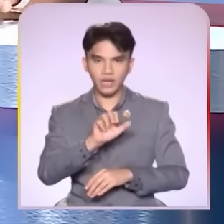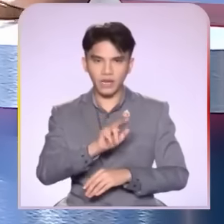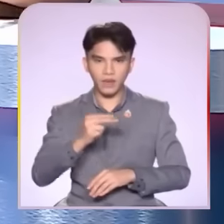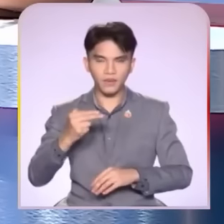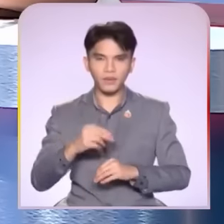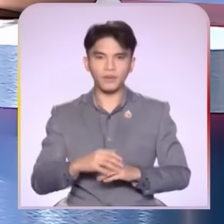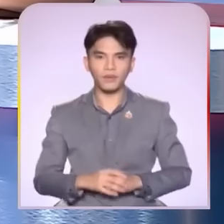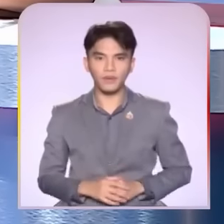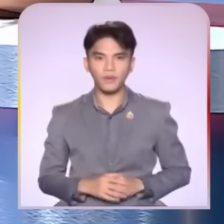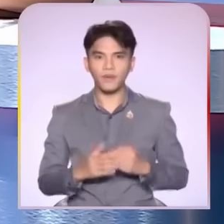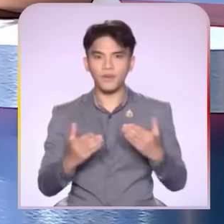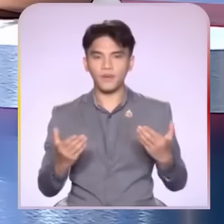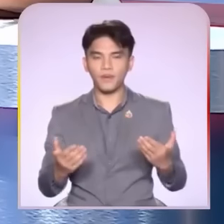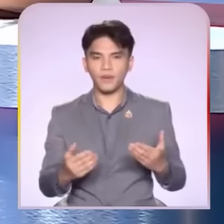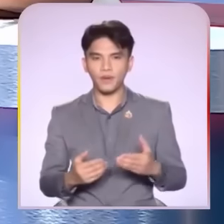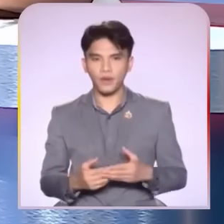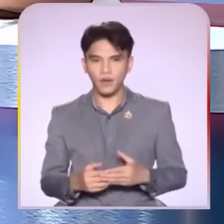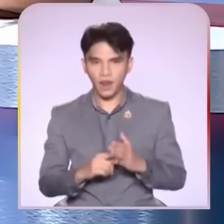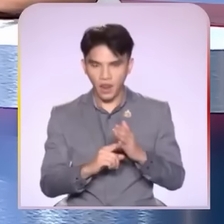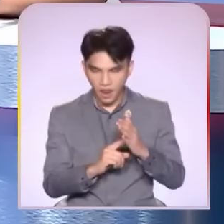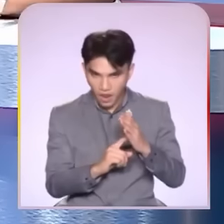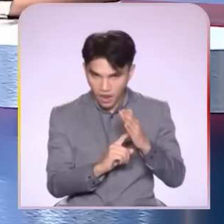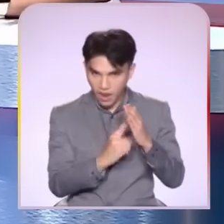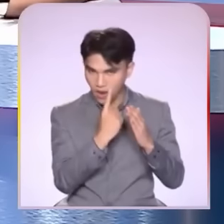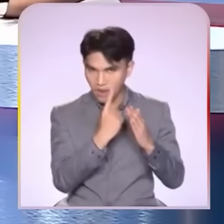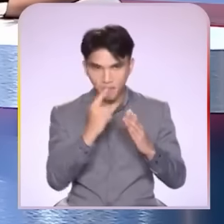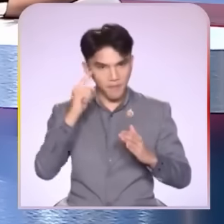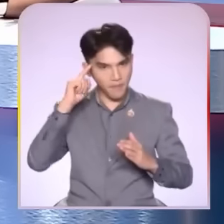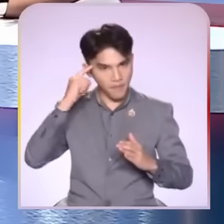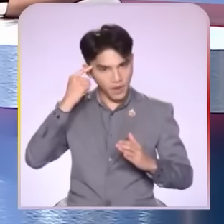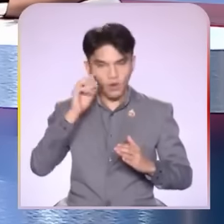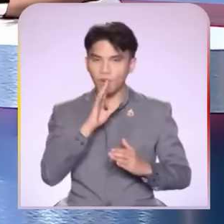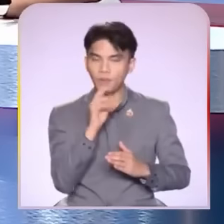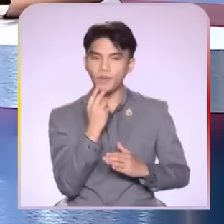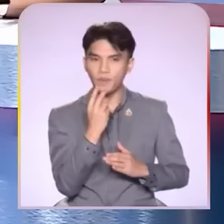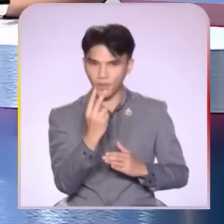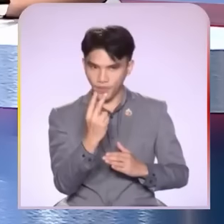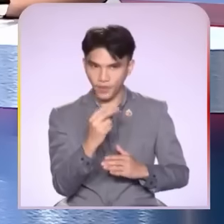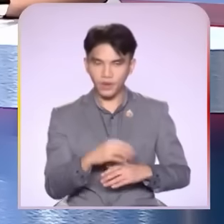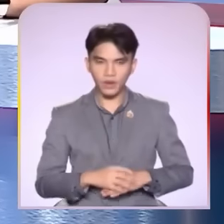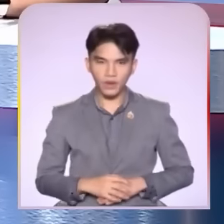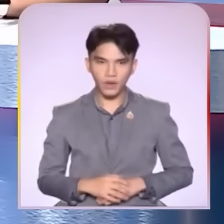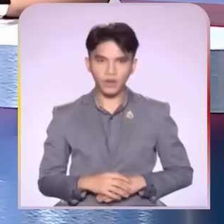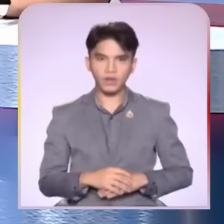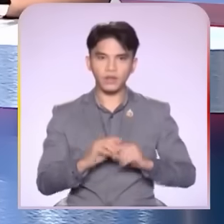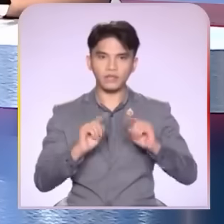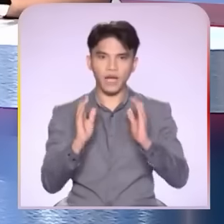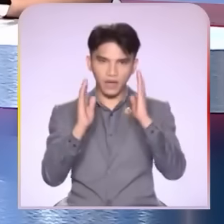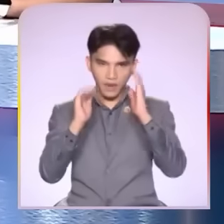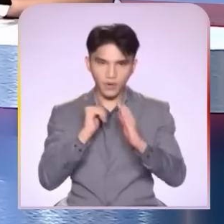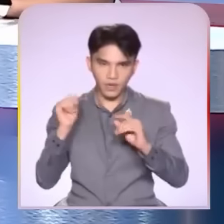ม่ใช่หร อต้นทางไม่รู้นะถ้าดูอย่างนี้นะต้นทางของพี่ดาไม่เหมือนกับค